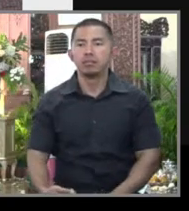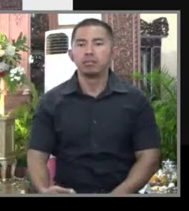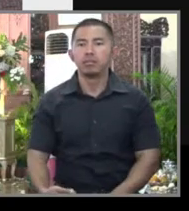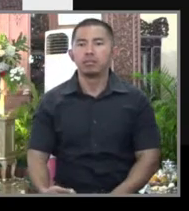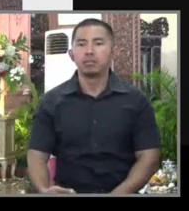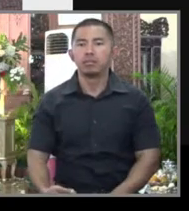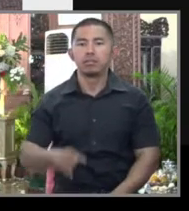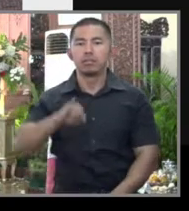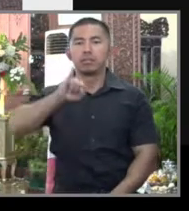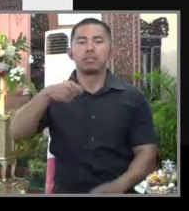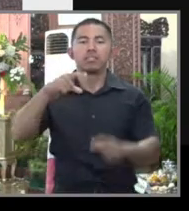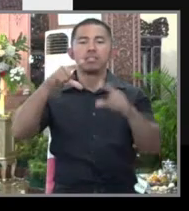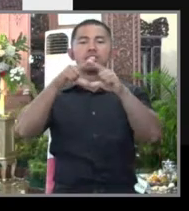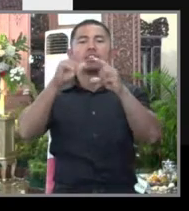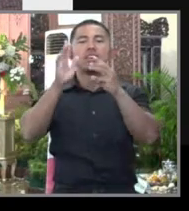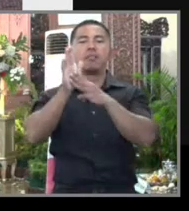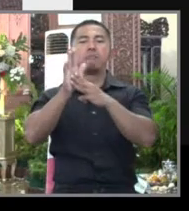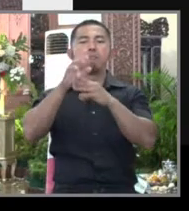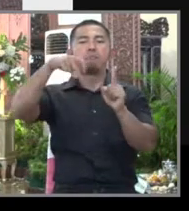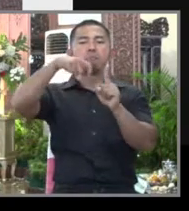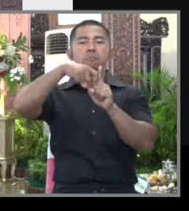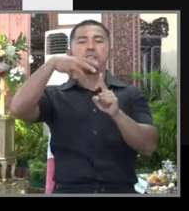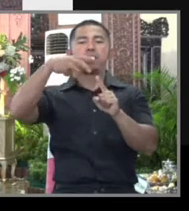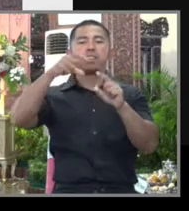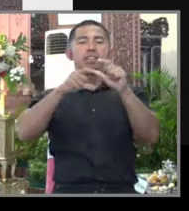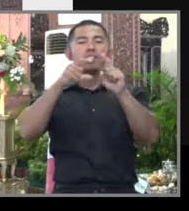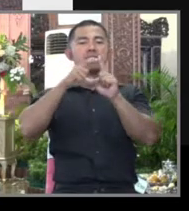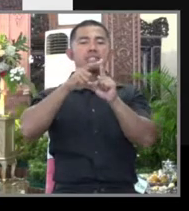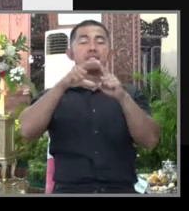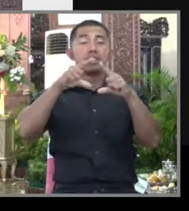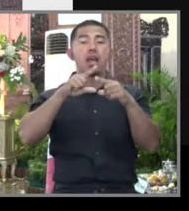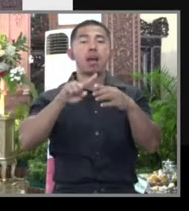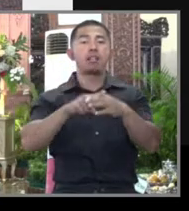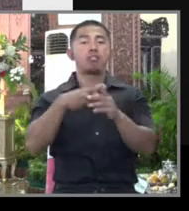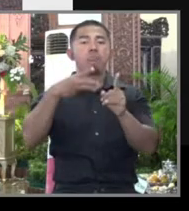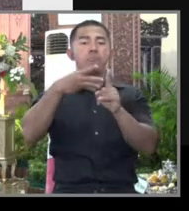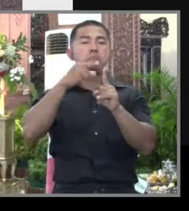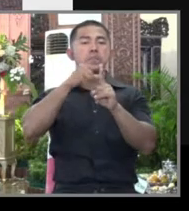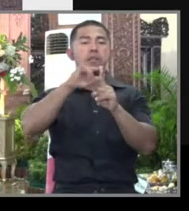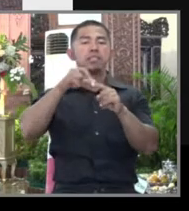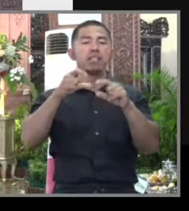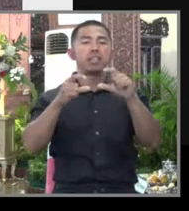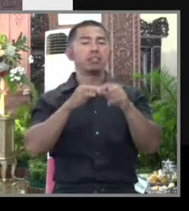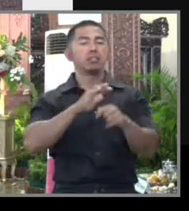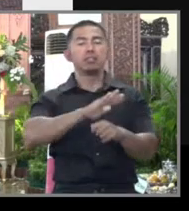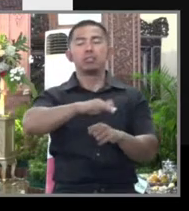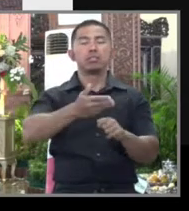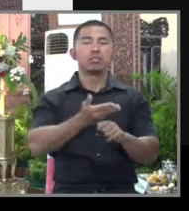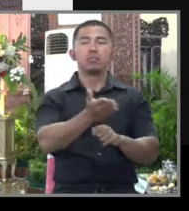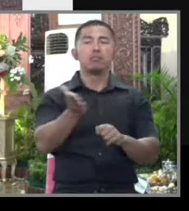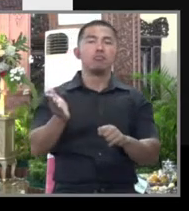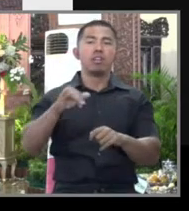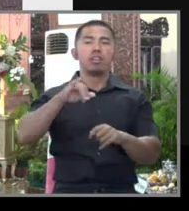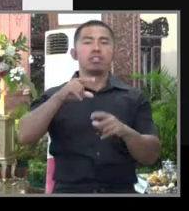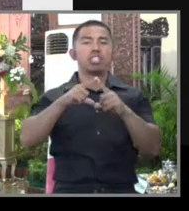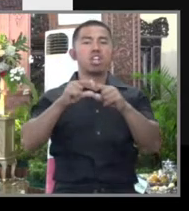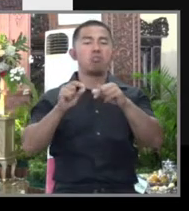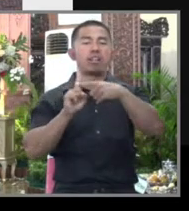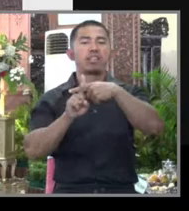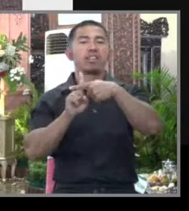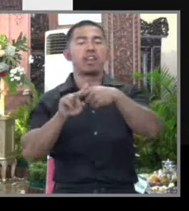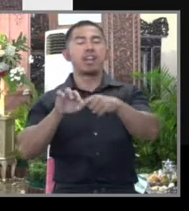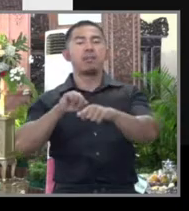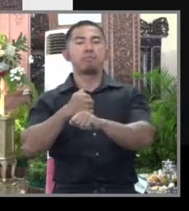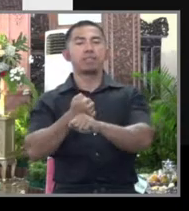jam kesda, jam ke BPJS, di mana seluruh Jawa Tengah bisa UHC